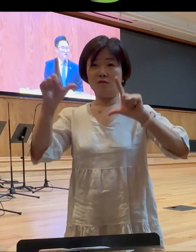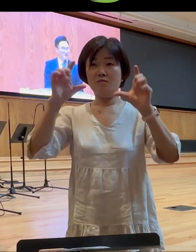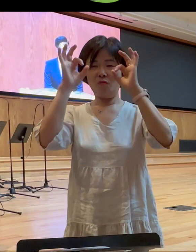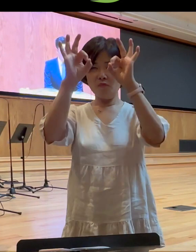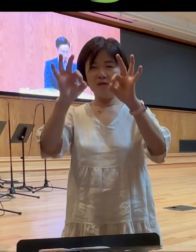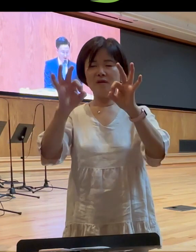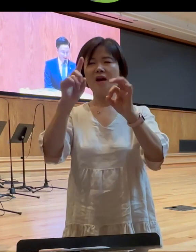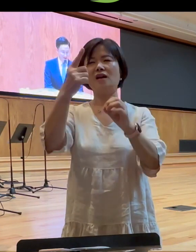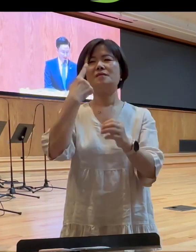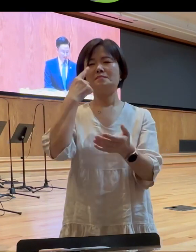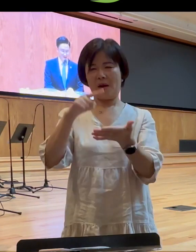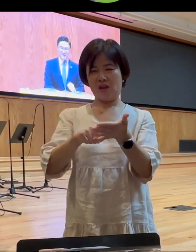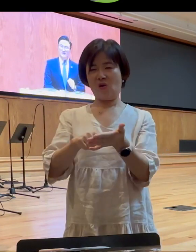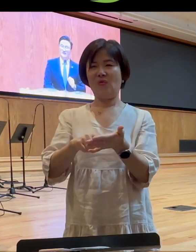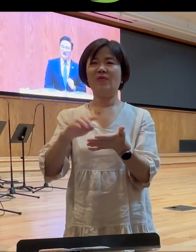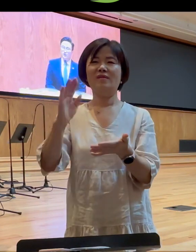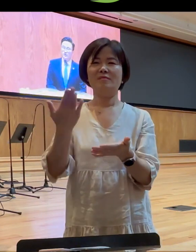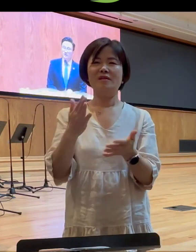점이 있습니다.